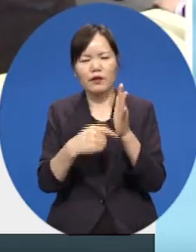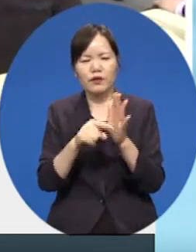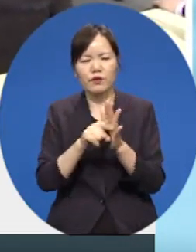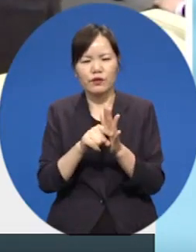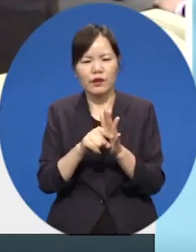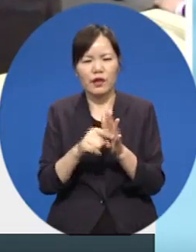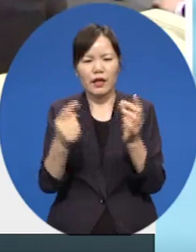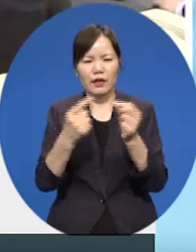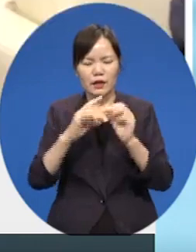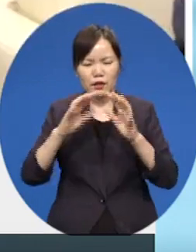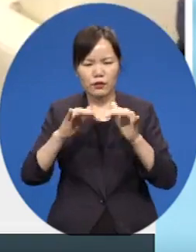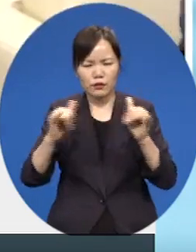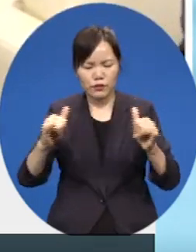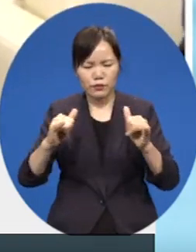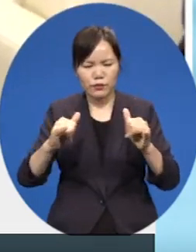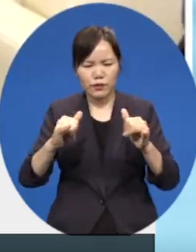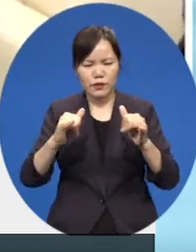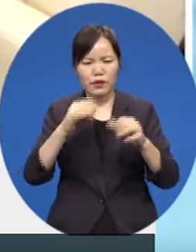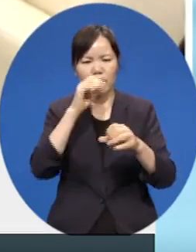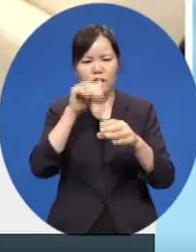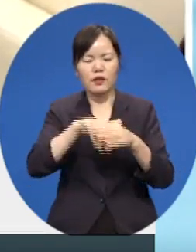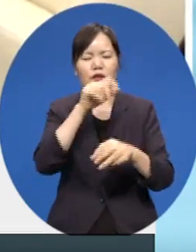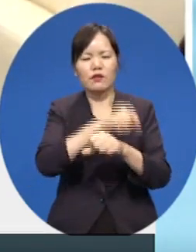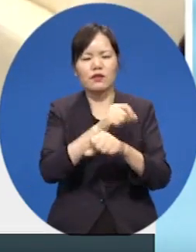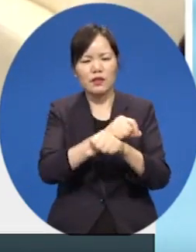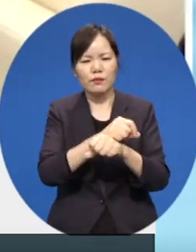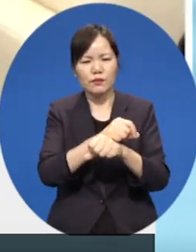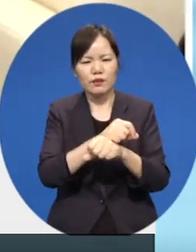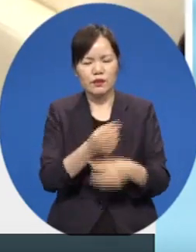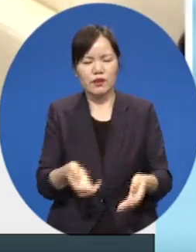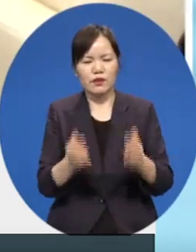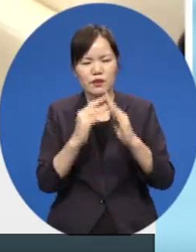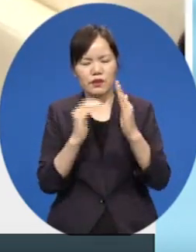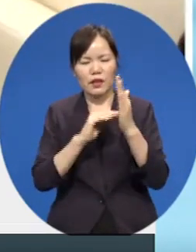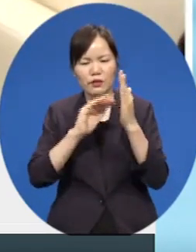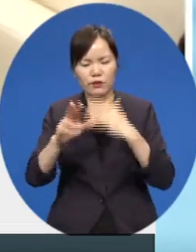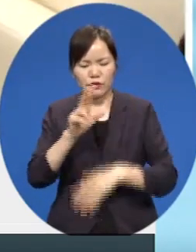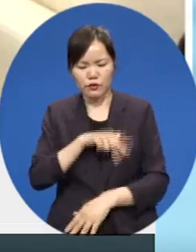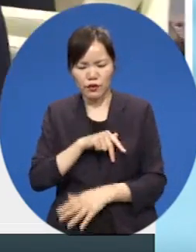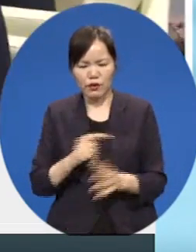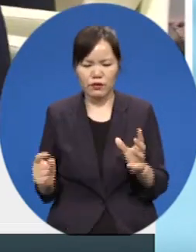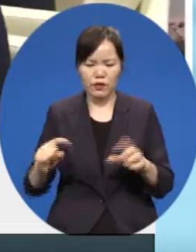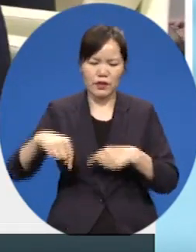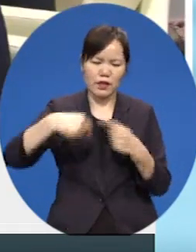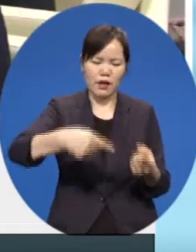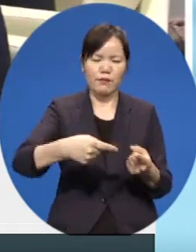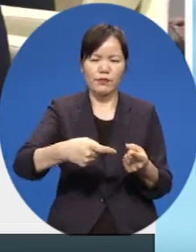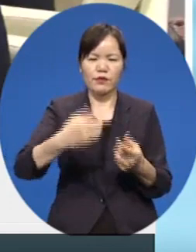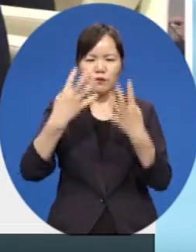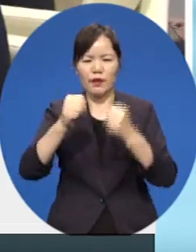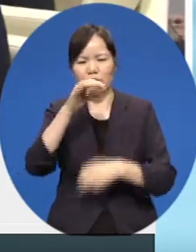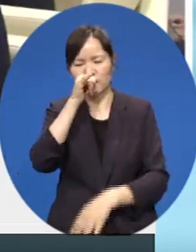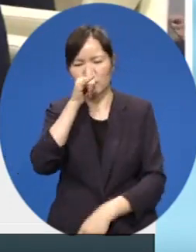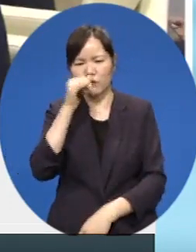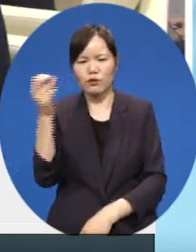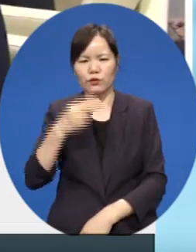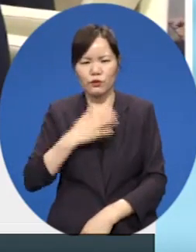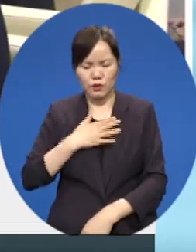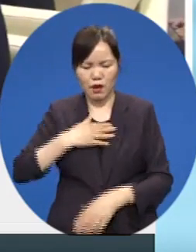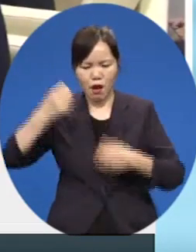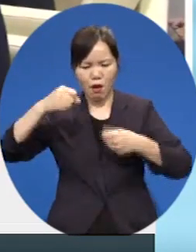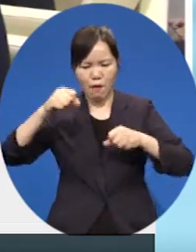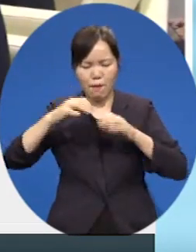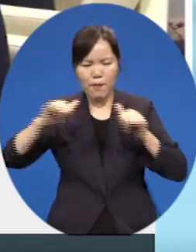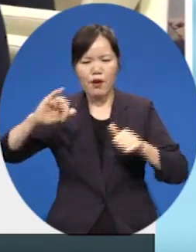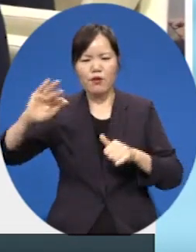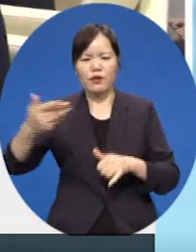국민 캠프를 꾸려서 국힘 인사들을 대거 영입을 했죠. 그리고 또 하나는 본인이 배우가 되겠다라고